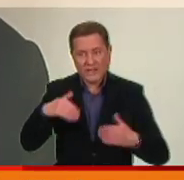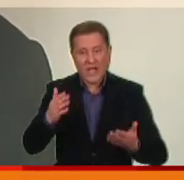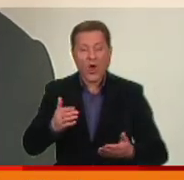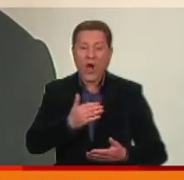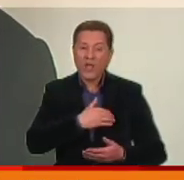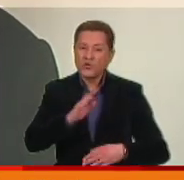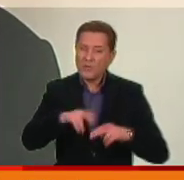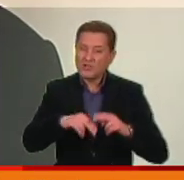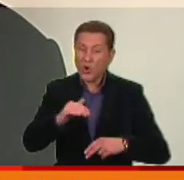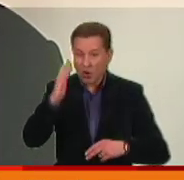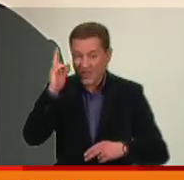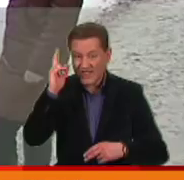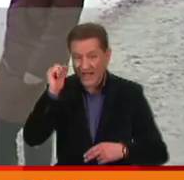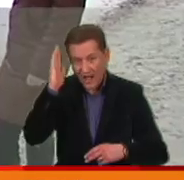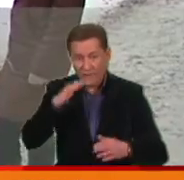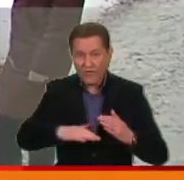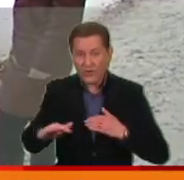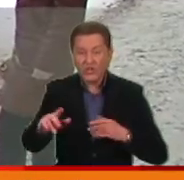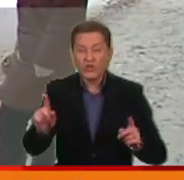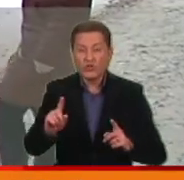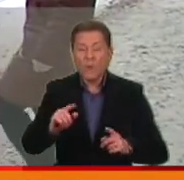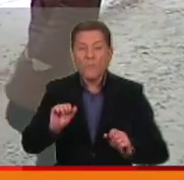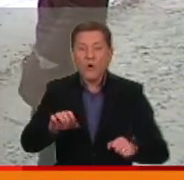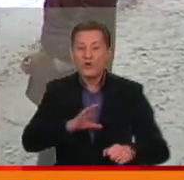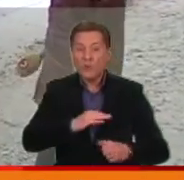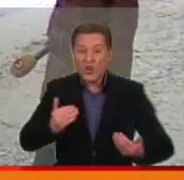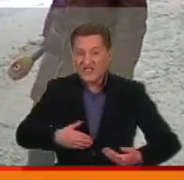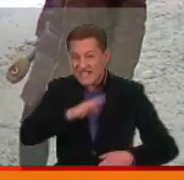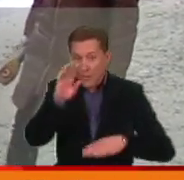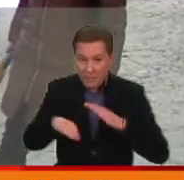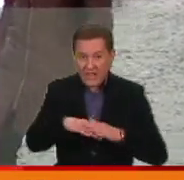баржа, щоб можна було жити під водою. Луїза Єрьоміна, Віталій Новак, програма «Вікна», СТБ.